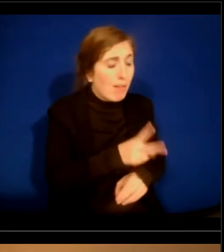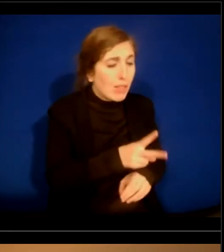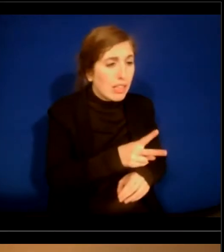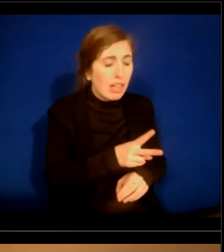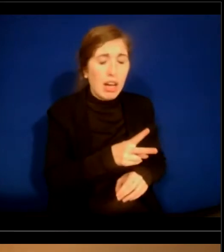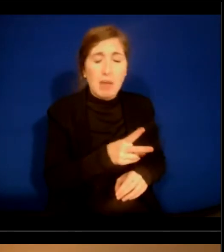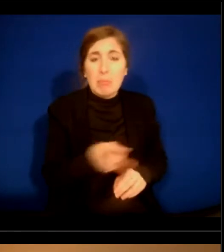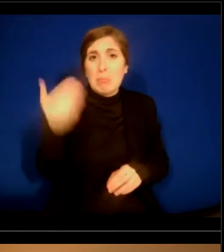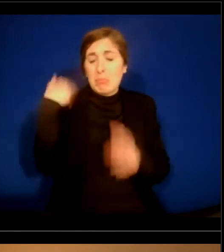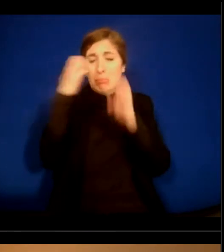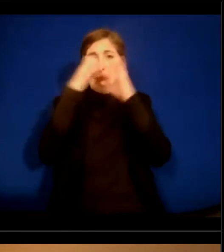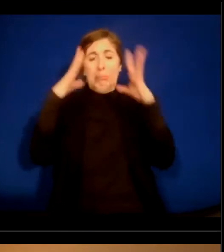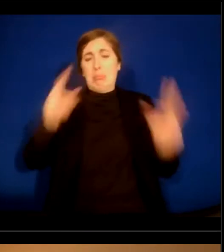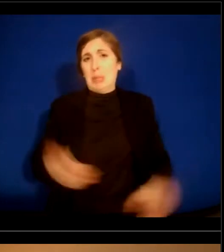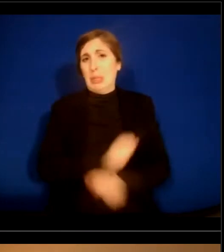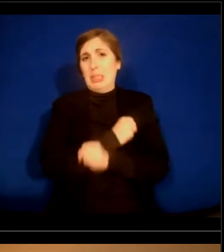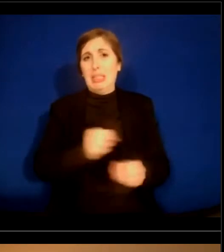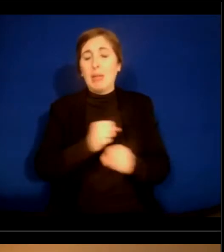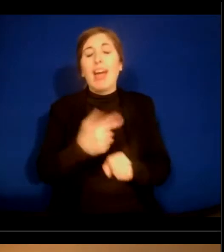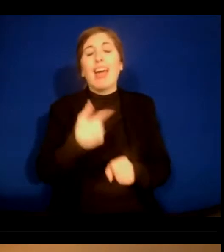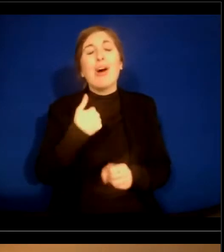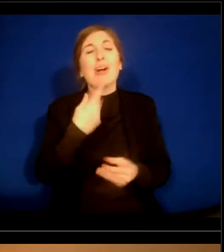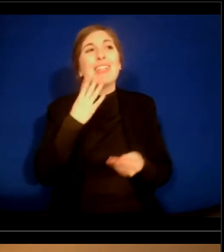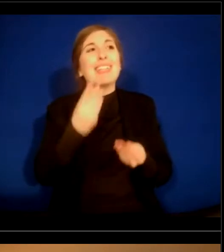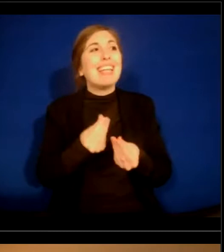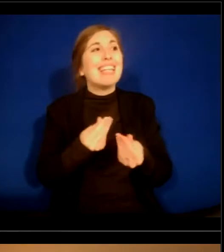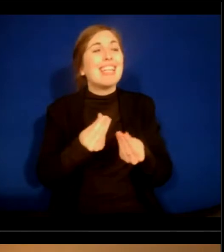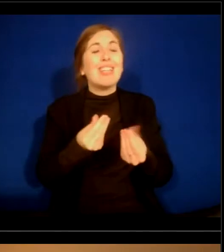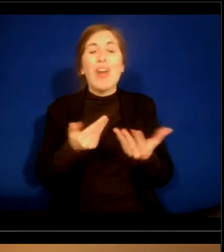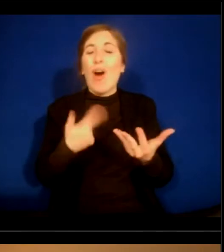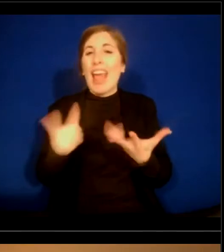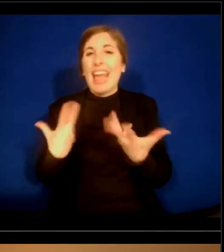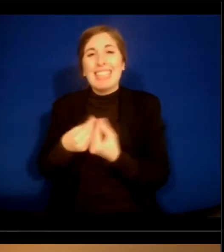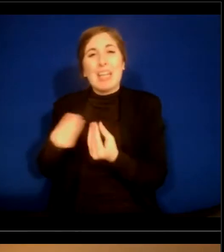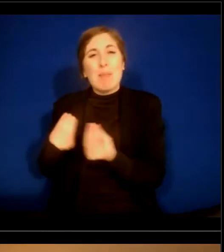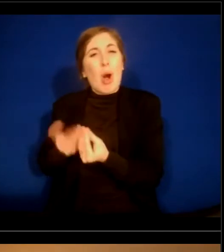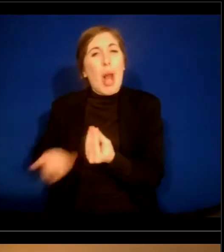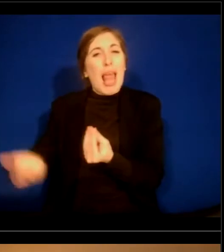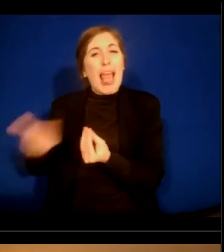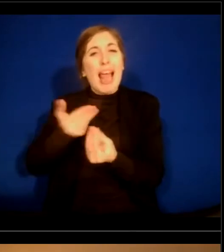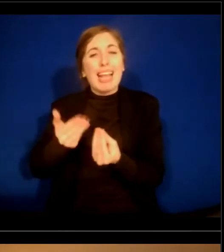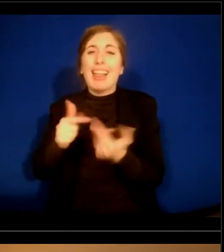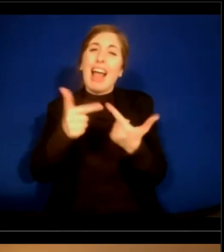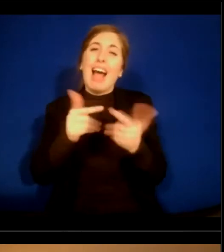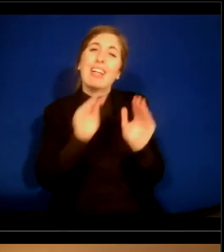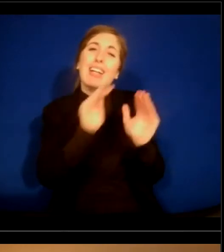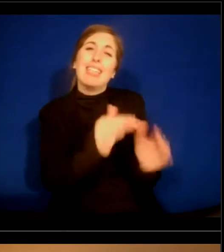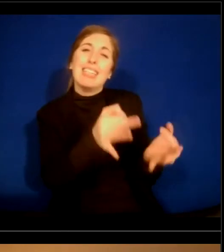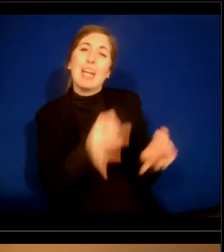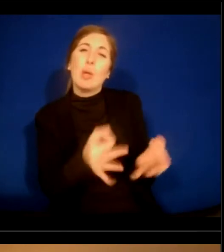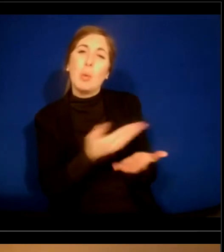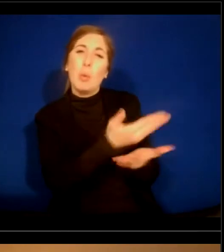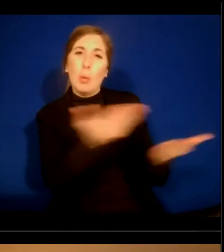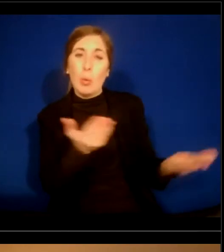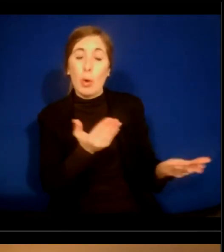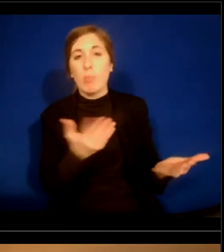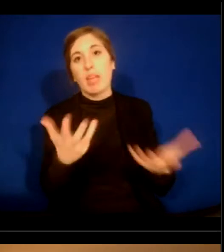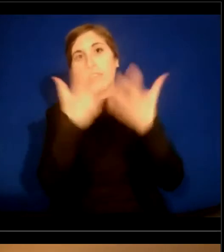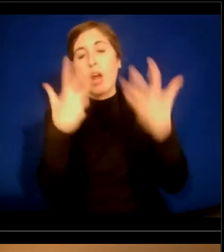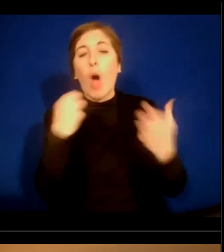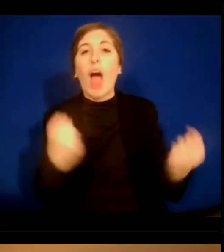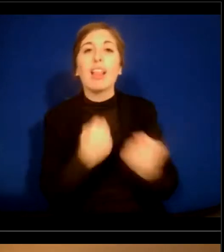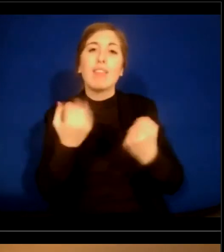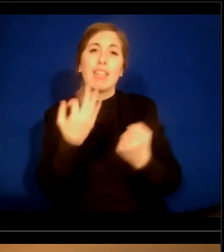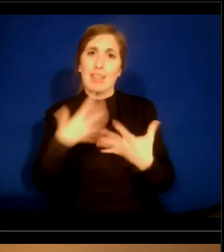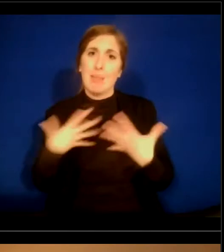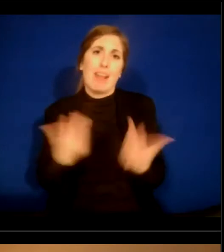di averli messi al sicuro in qualche modo insieme ai miei colleghi, perché poi come sempre le attività si fanno sempre insieme, non è